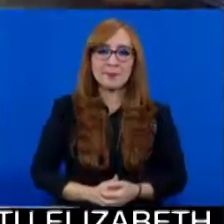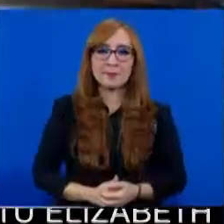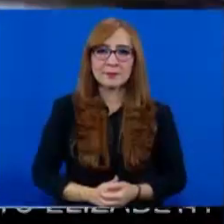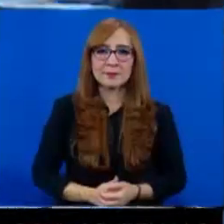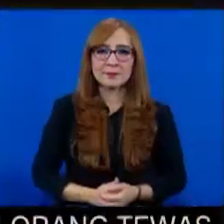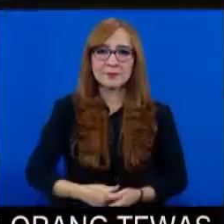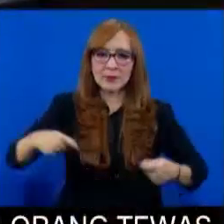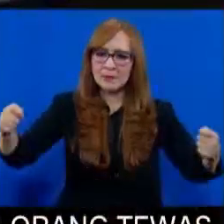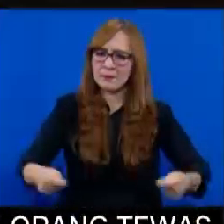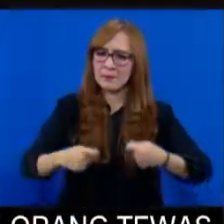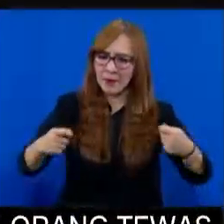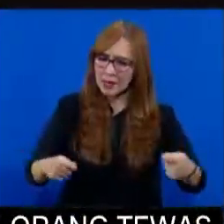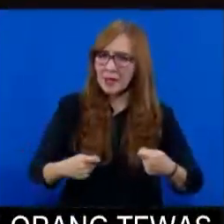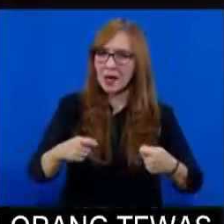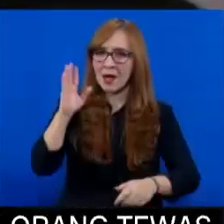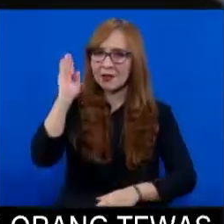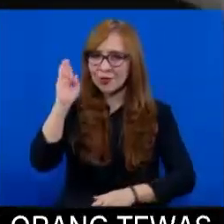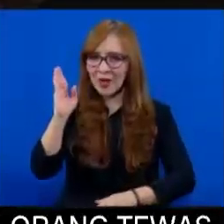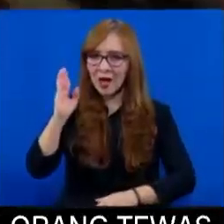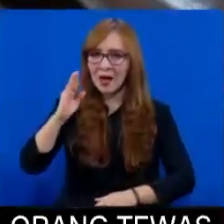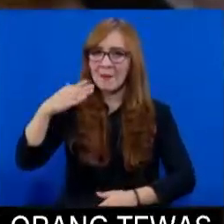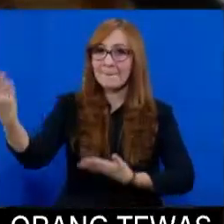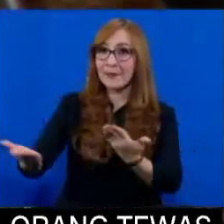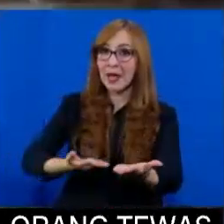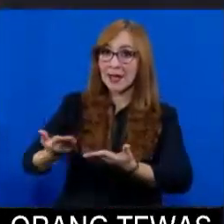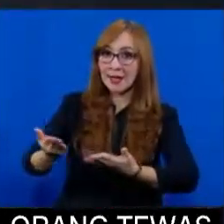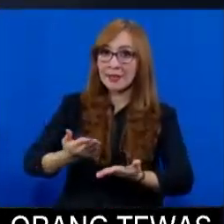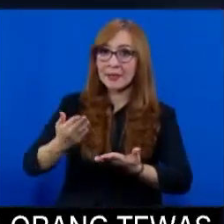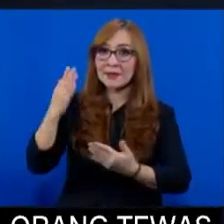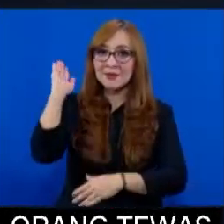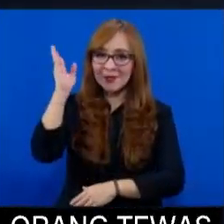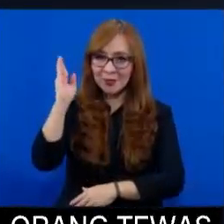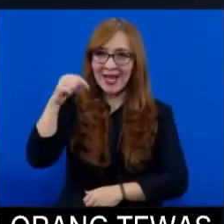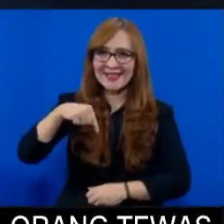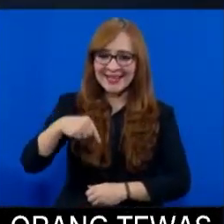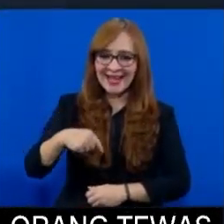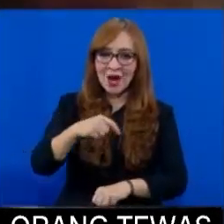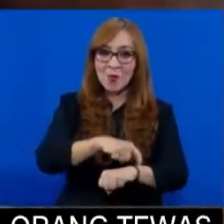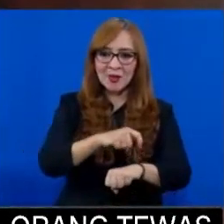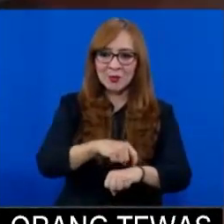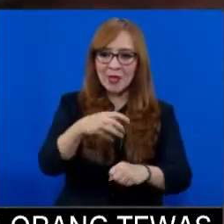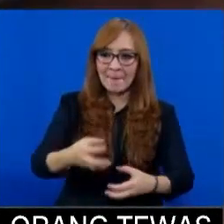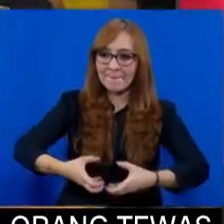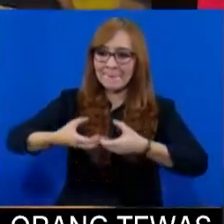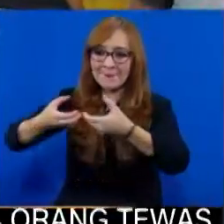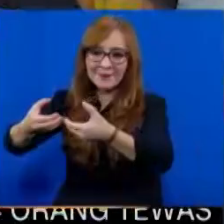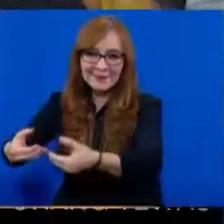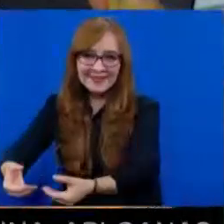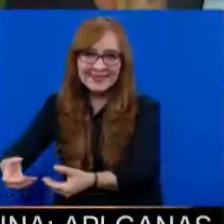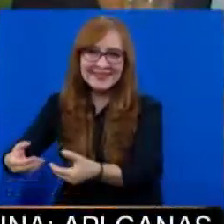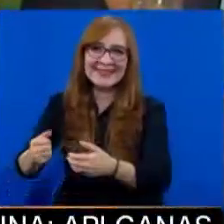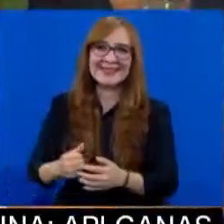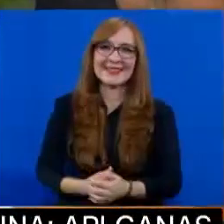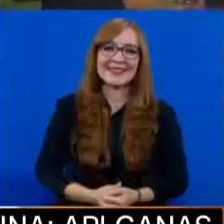Memasak? Sudah. Melayani pelanggan? Sudah. Waktunya mengirim kepada pelanggan. Berdiri sejak tahun 70-an, pelanggan tempat ini berasal dari